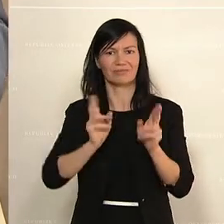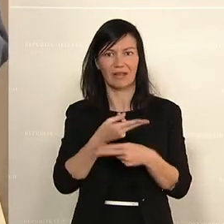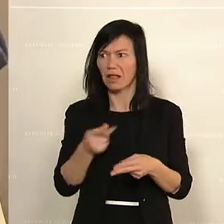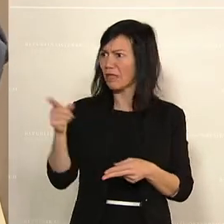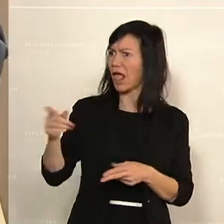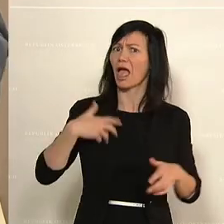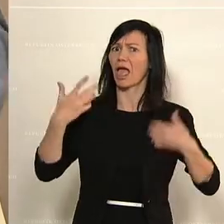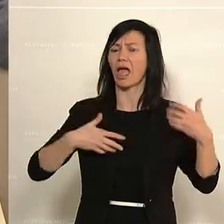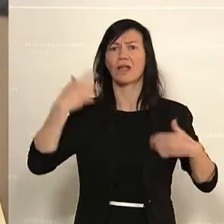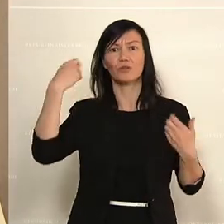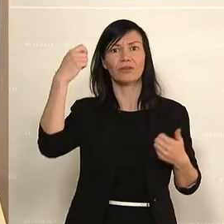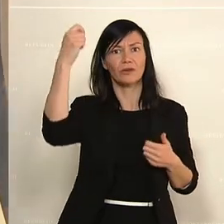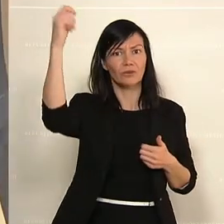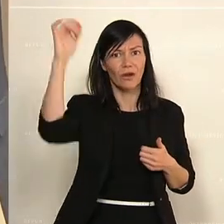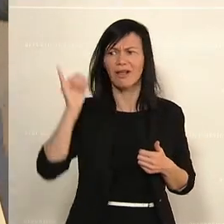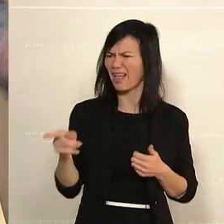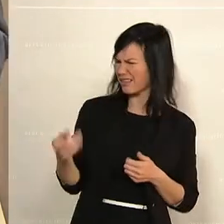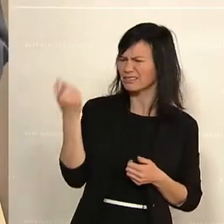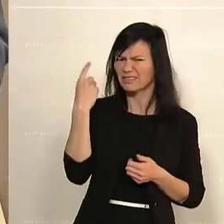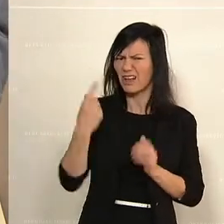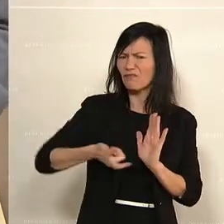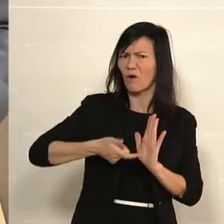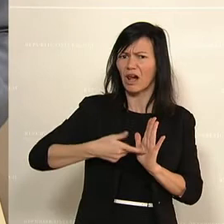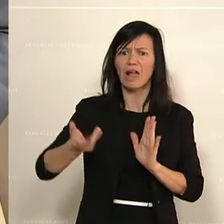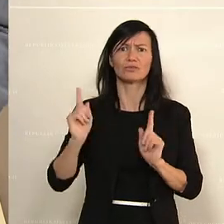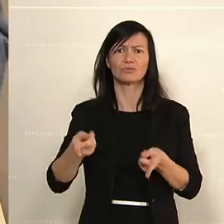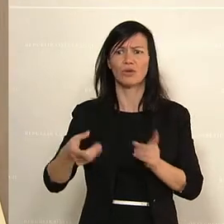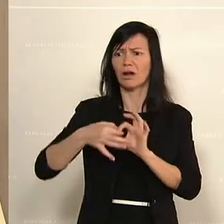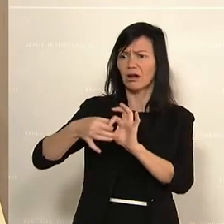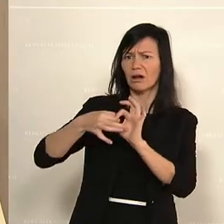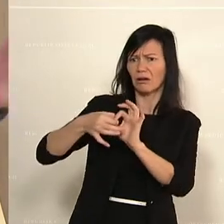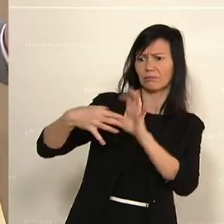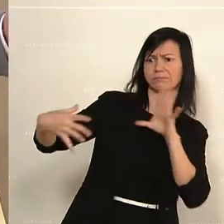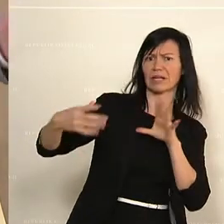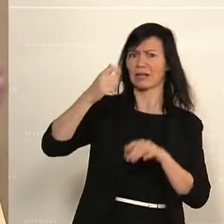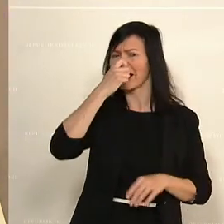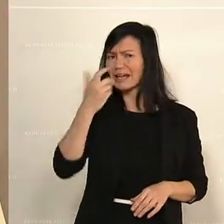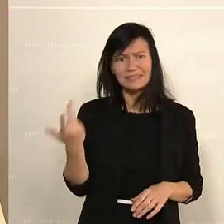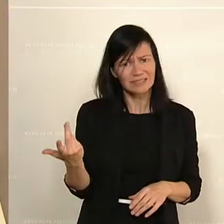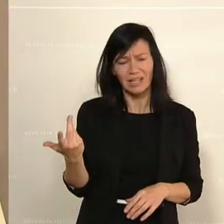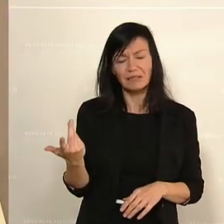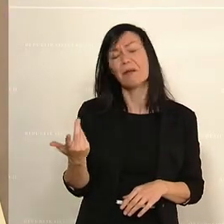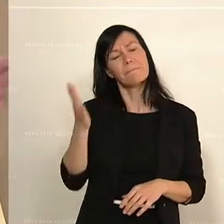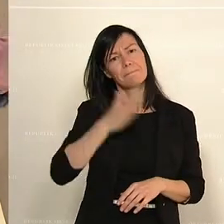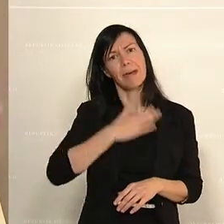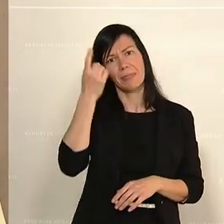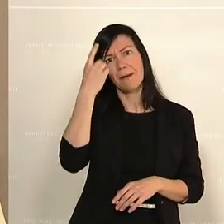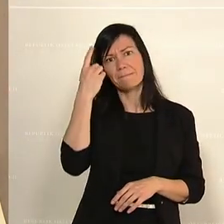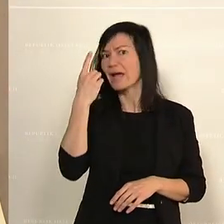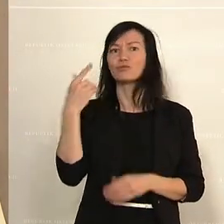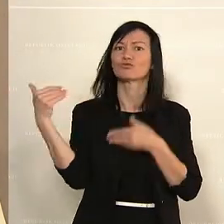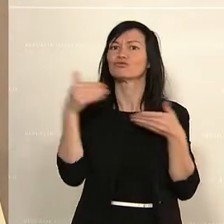und kommen hier daher und sagen, wir sollen diesen Markt abdrehen. Ich glaube, das ist groß fahrlässig. Die Regierung, das Parlament, wir